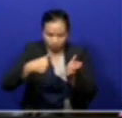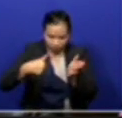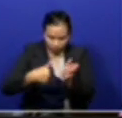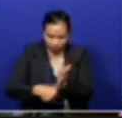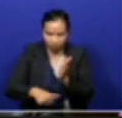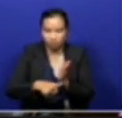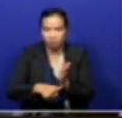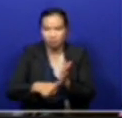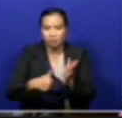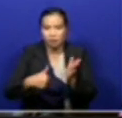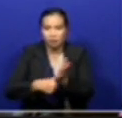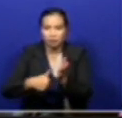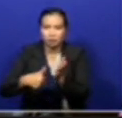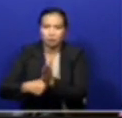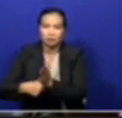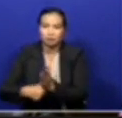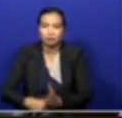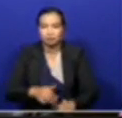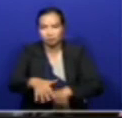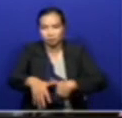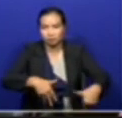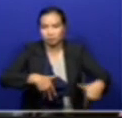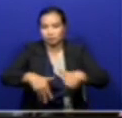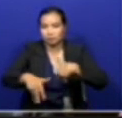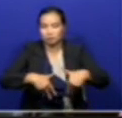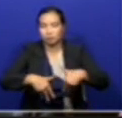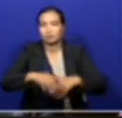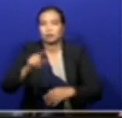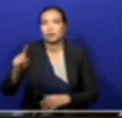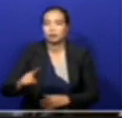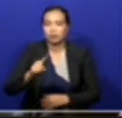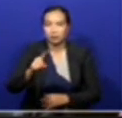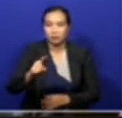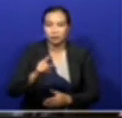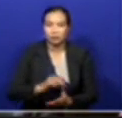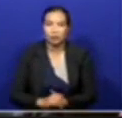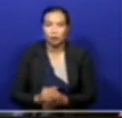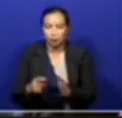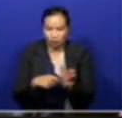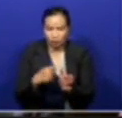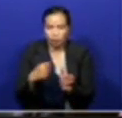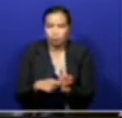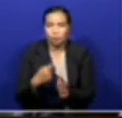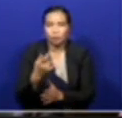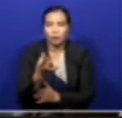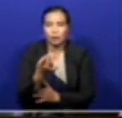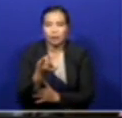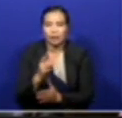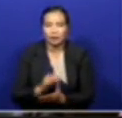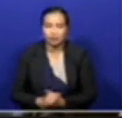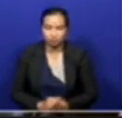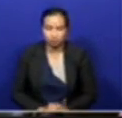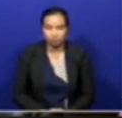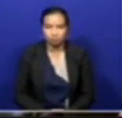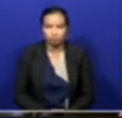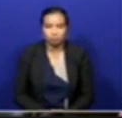ฎรด้วยเนี่ยค่ะดิฉันถามว่าเพราะอะไรในหน้านี้นะคะ